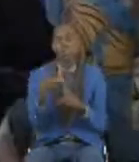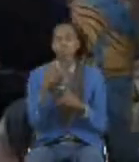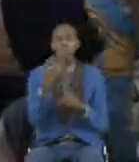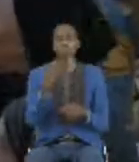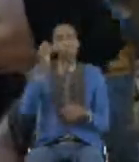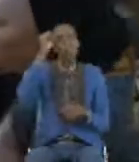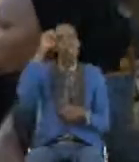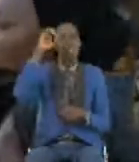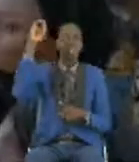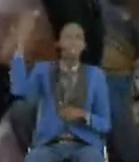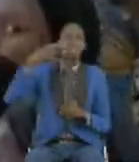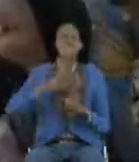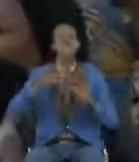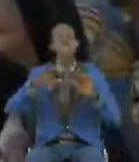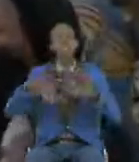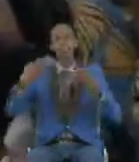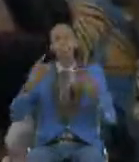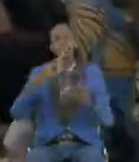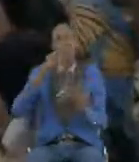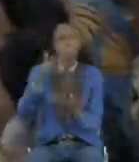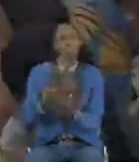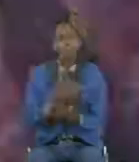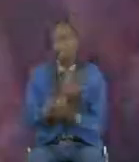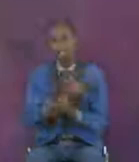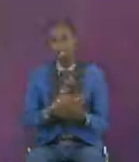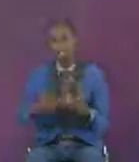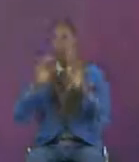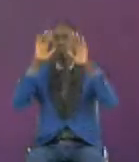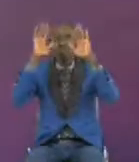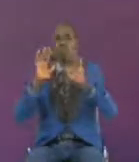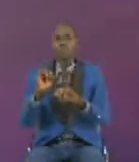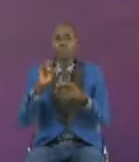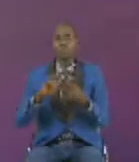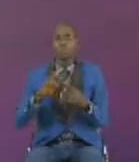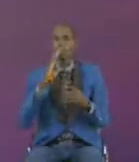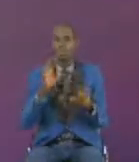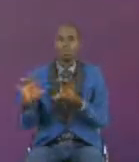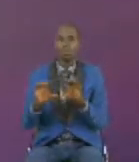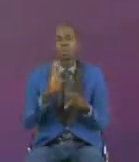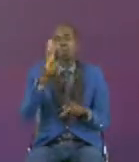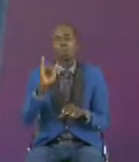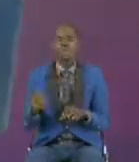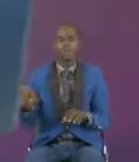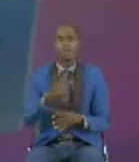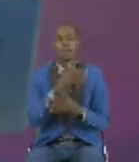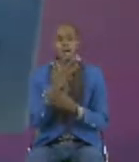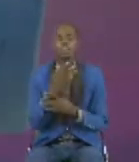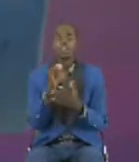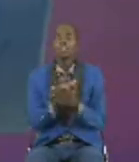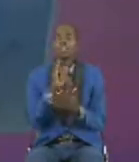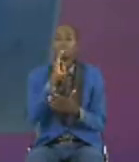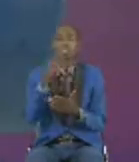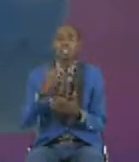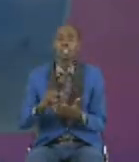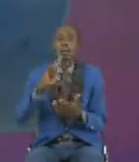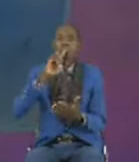de sa grâce et permettait qu'il se fît par leurs mains des prodiges et des miracles. Ça, c'est